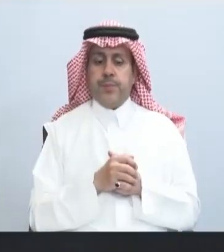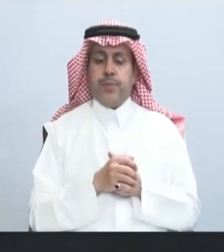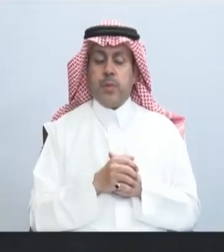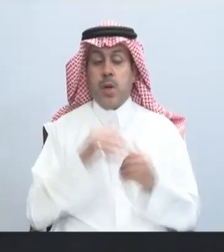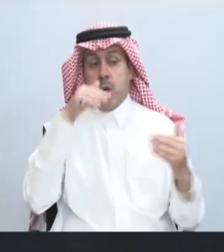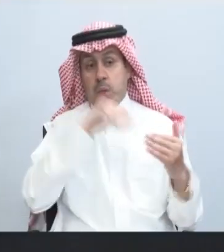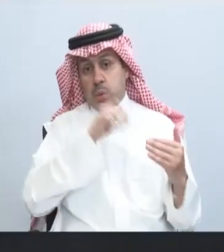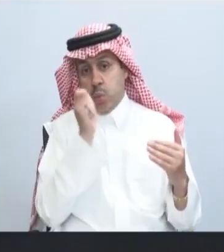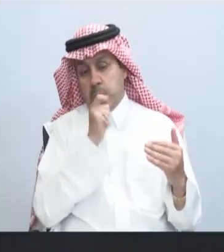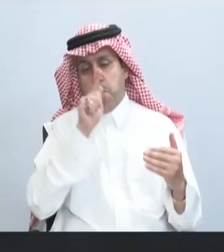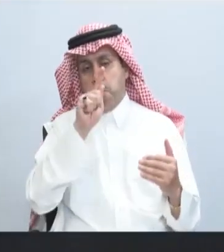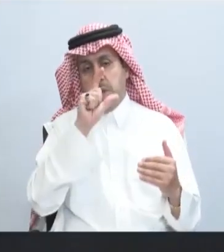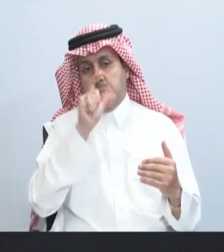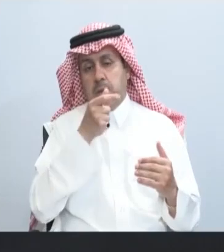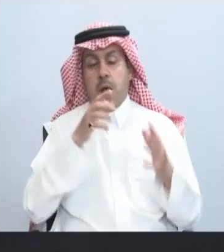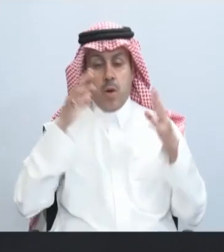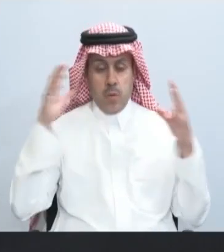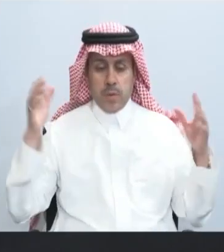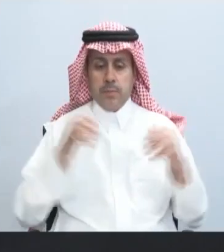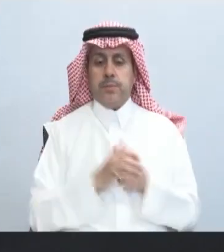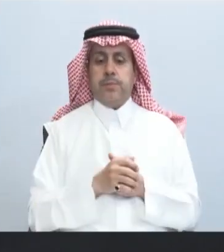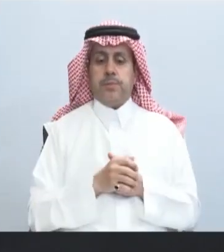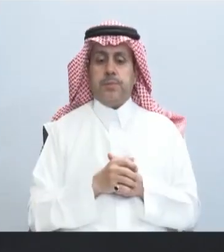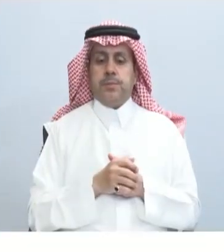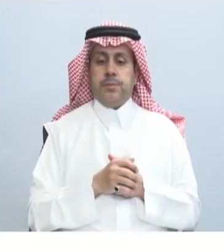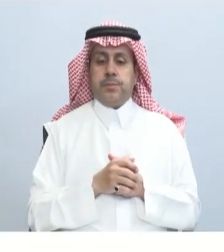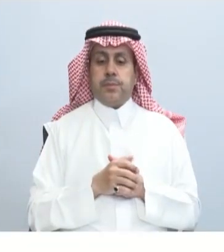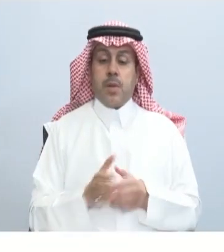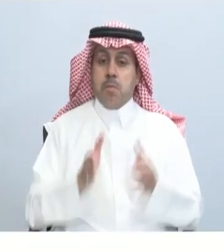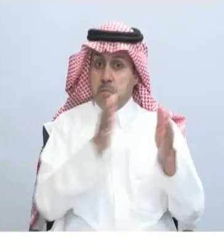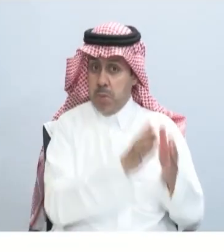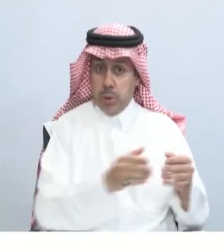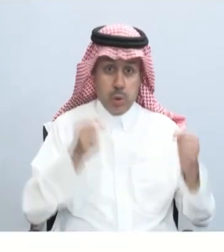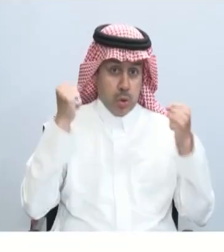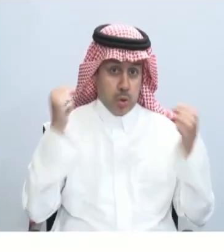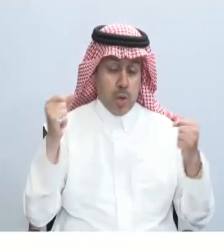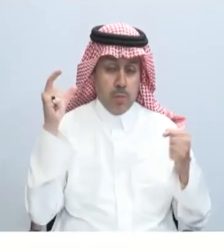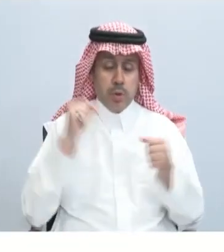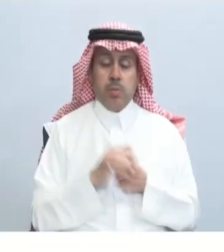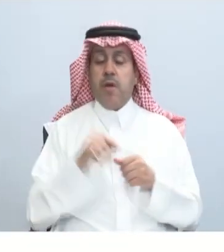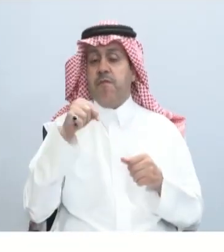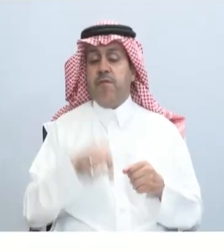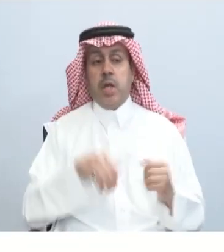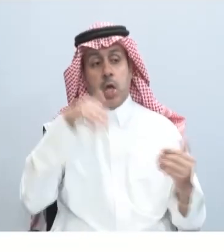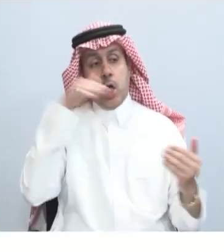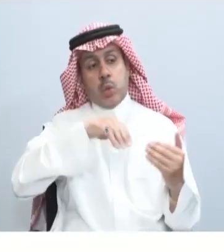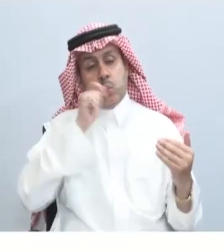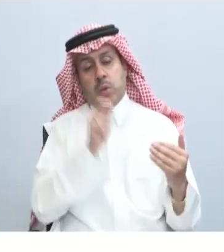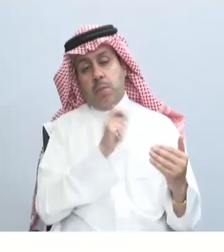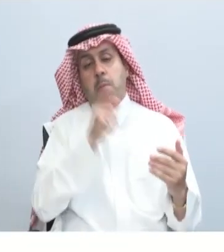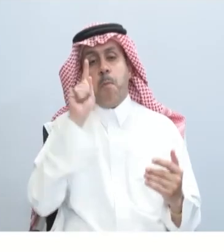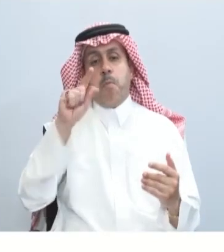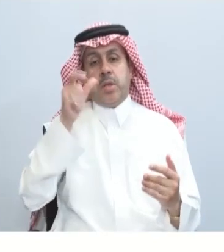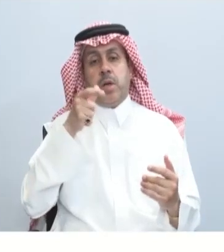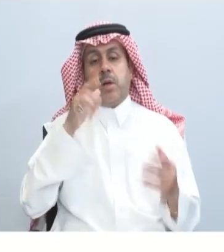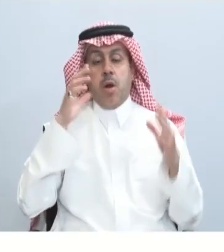عن غزوه بدر الكبرى بعد انتصار المسلمين في غزوه بدر الكبرى وما نتج عنه